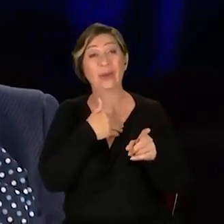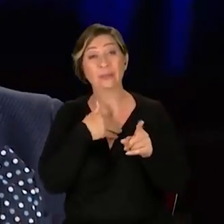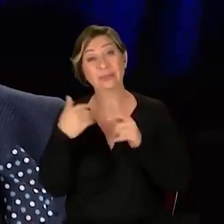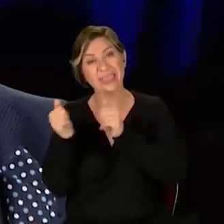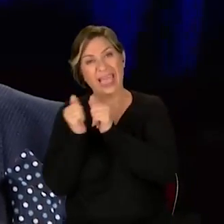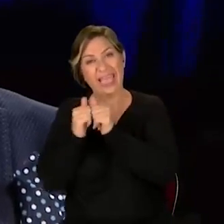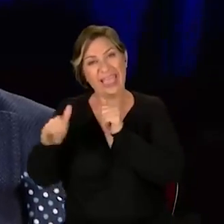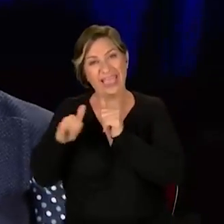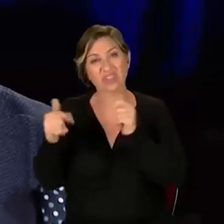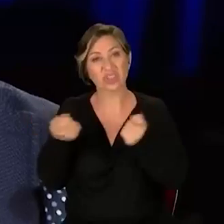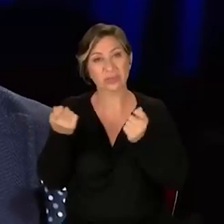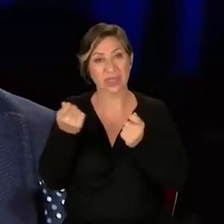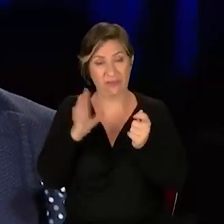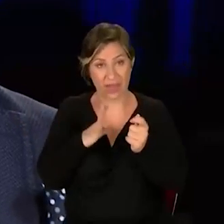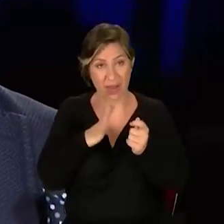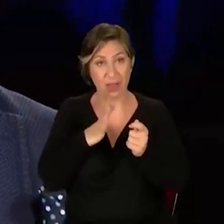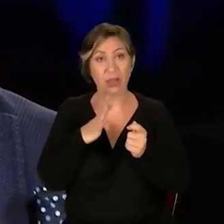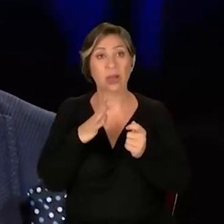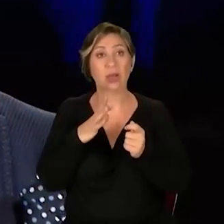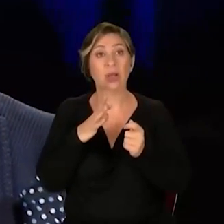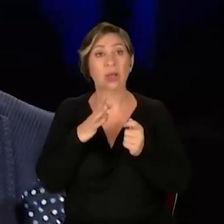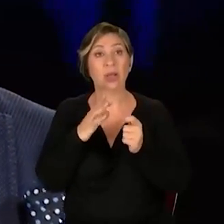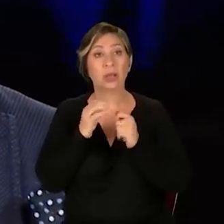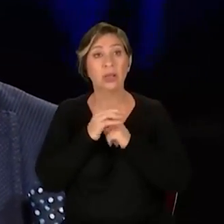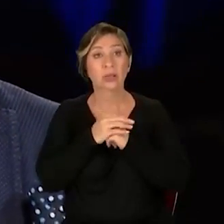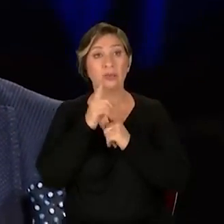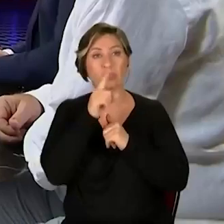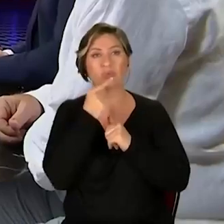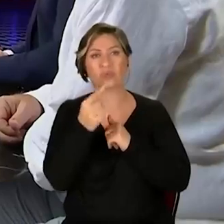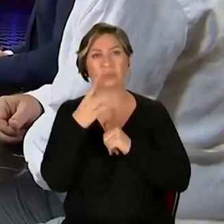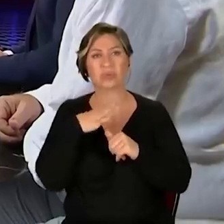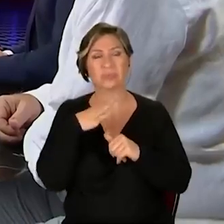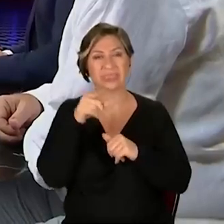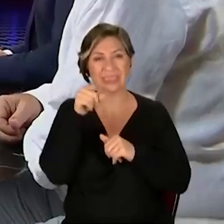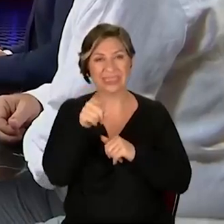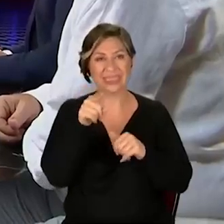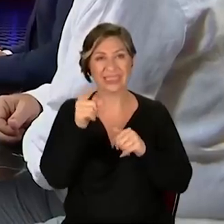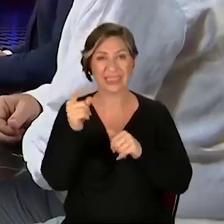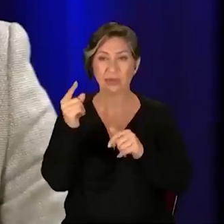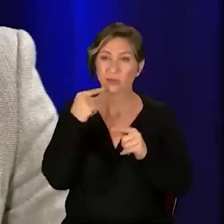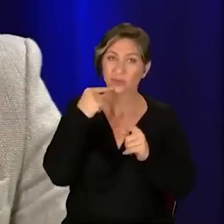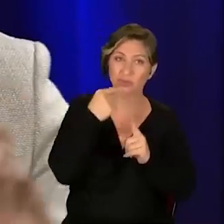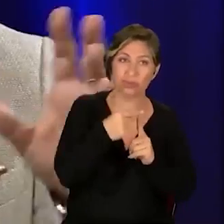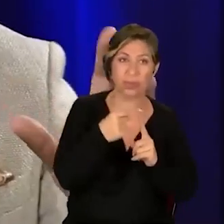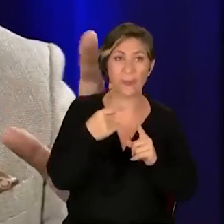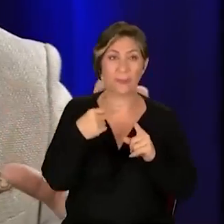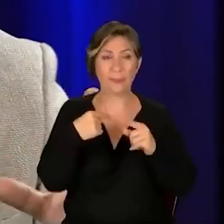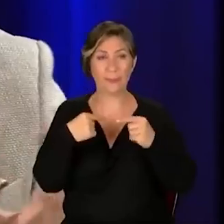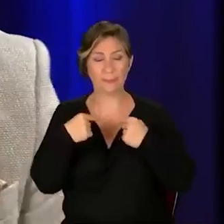kalıyor. Onun evet, çalışmaları da var. Bir bölgenin ovulurken... Şunu söylemek istiyorum. Şimdi siz yaklaşırken şöyle diyorsunuz. Diyor